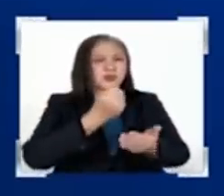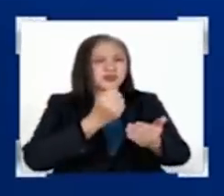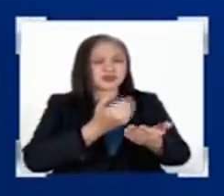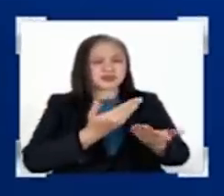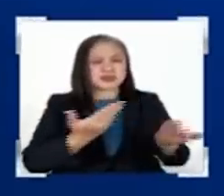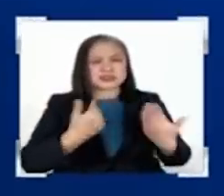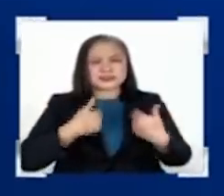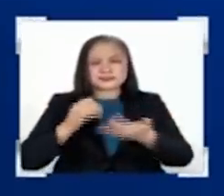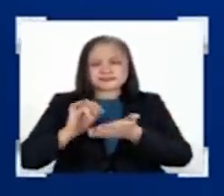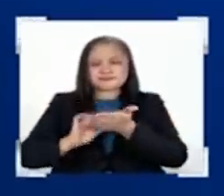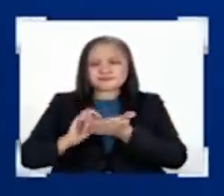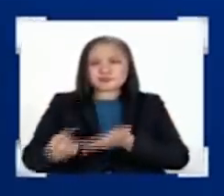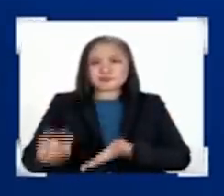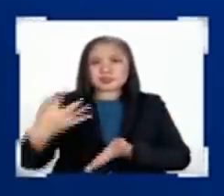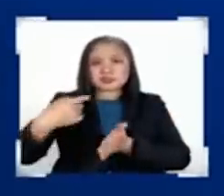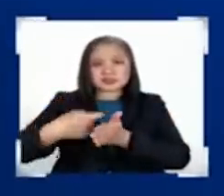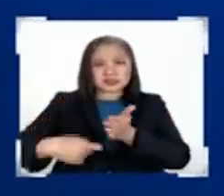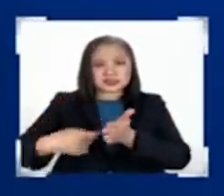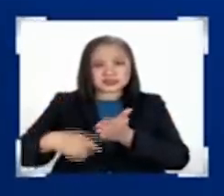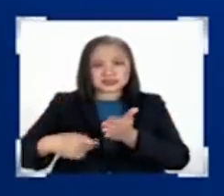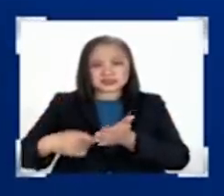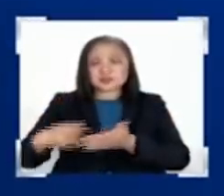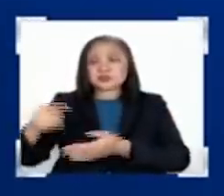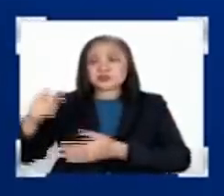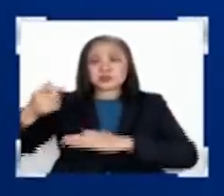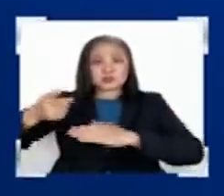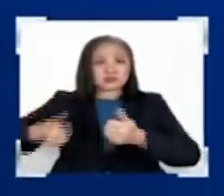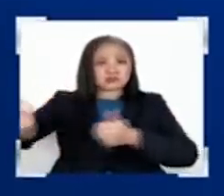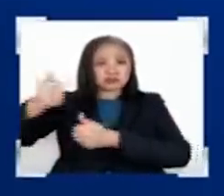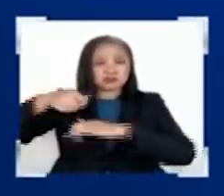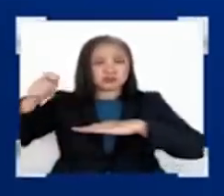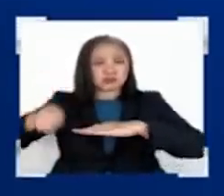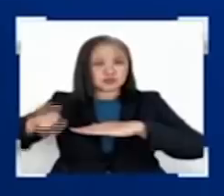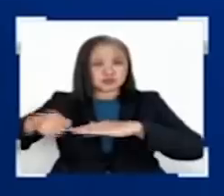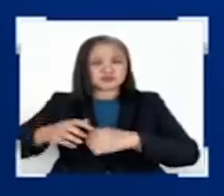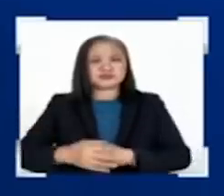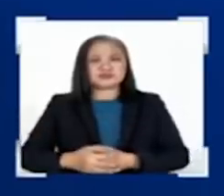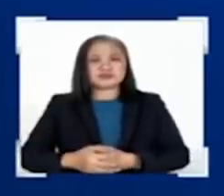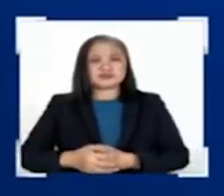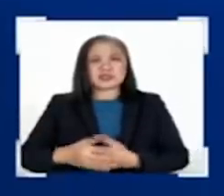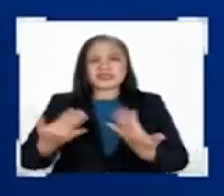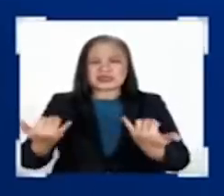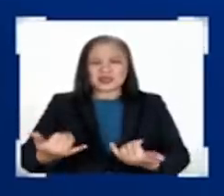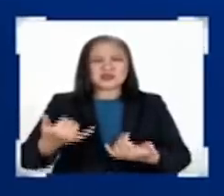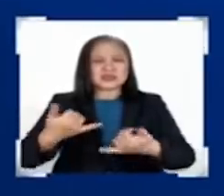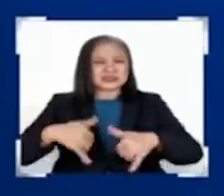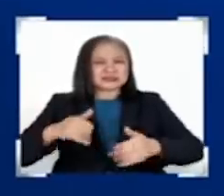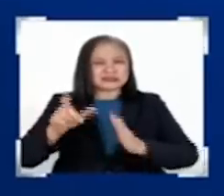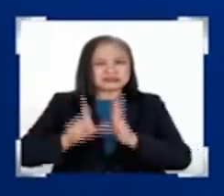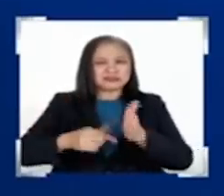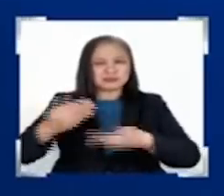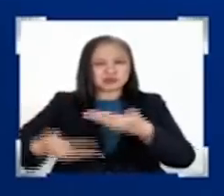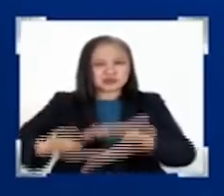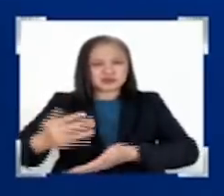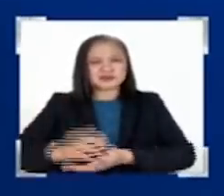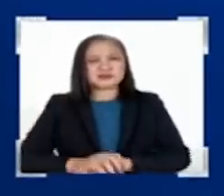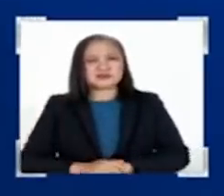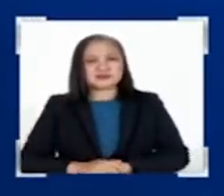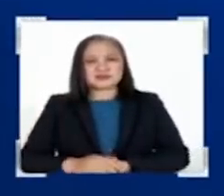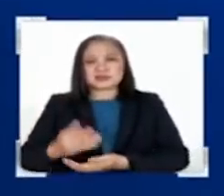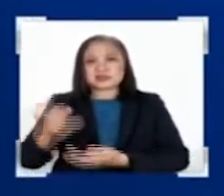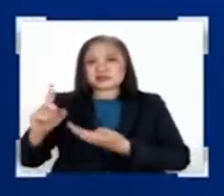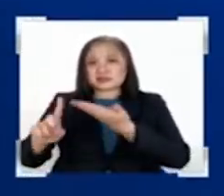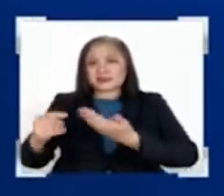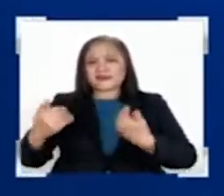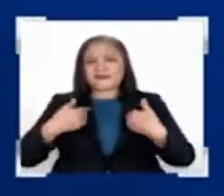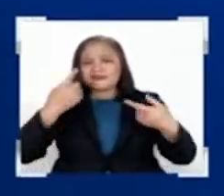estate tax na pinasisingil ng Korte Suprema, itinuturing daw itong under litigation. Sabi rin ni Rodriguez, nagkaroon daw ng kasunduan ng BIR